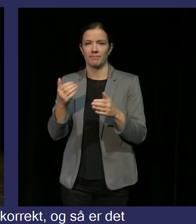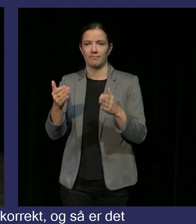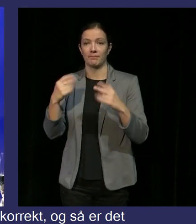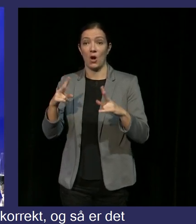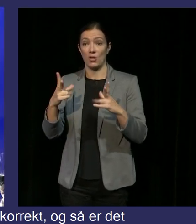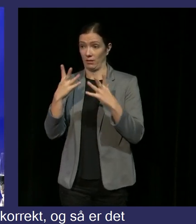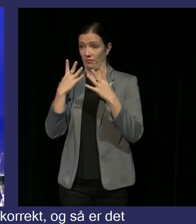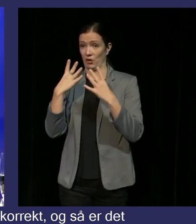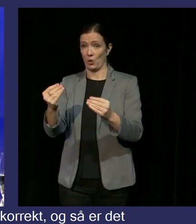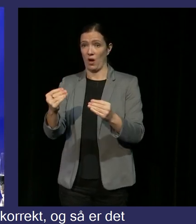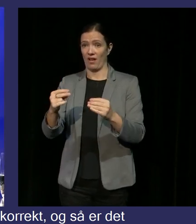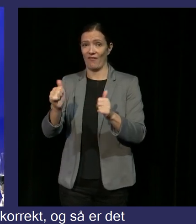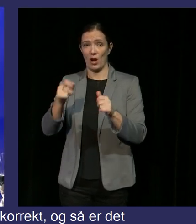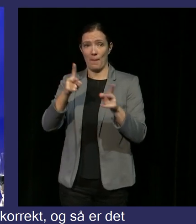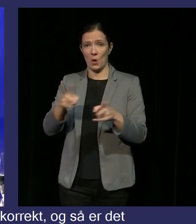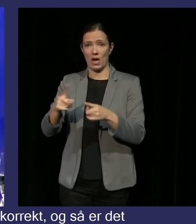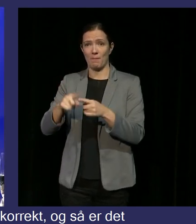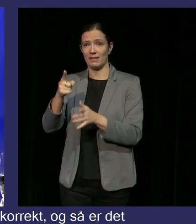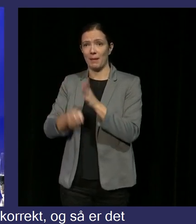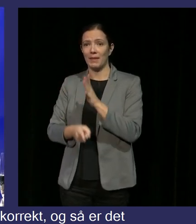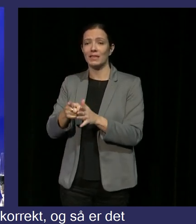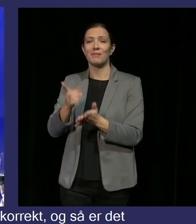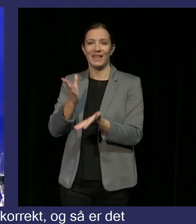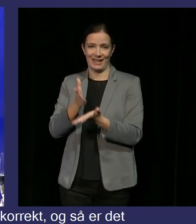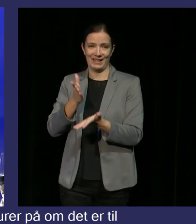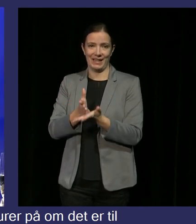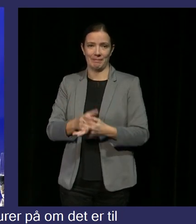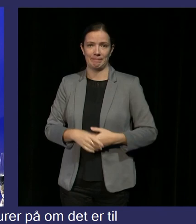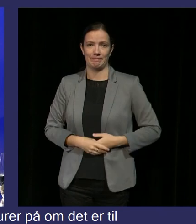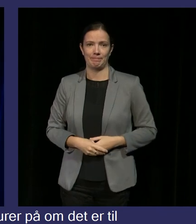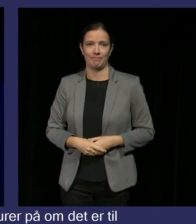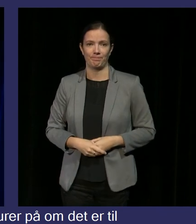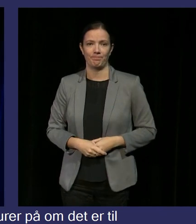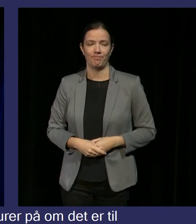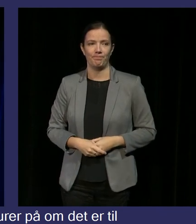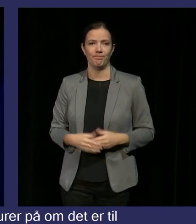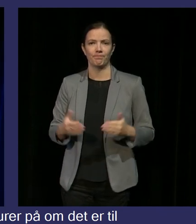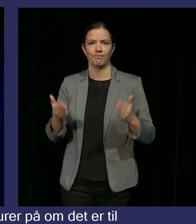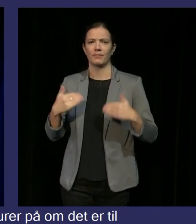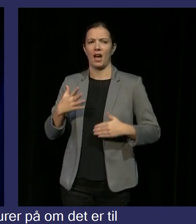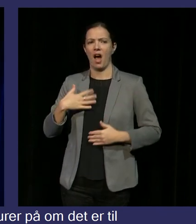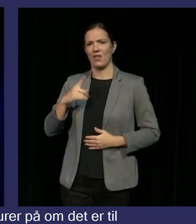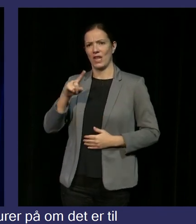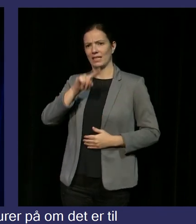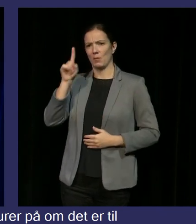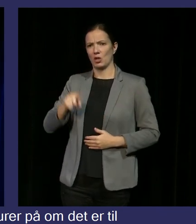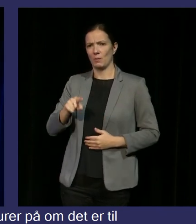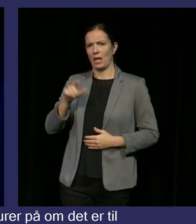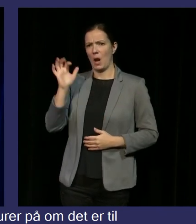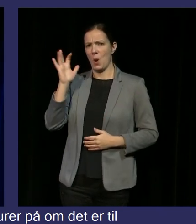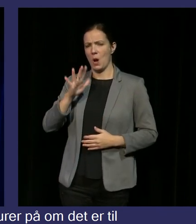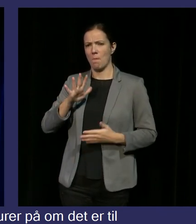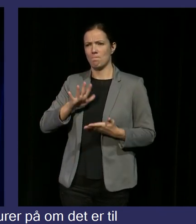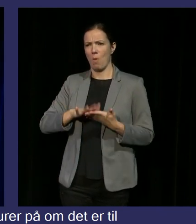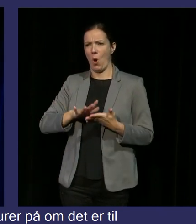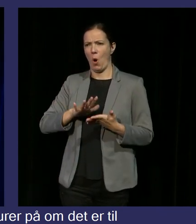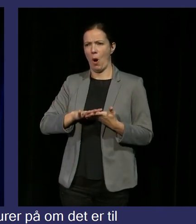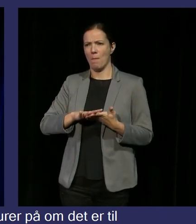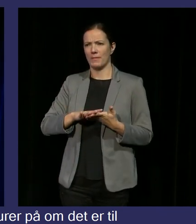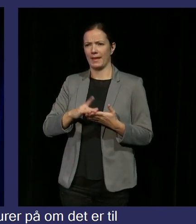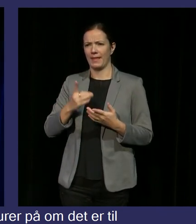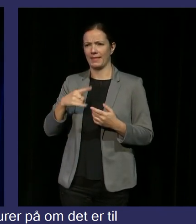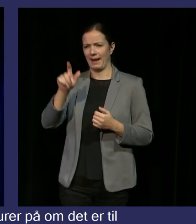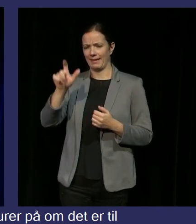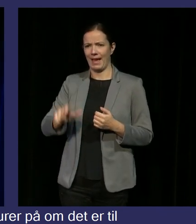forståelig for brukeren samtidig som det riktig nok. Da. Mm. Det har kommet inn et spørsmål her. Jeg lurer på om det ikke til